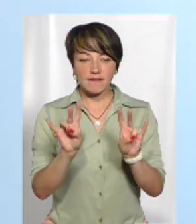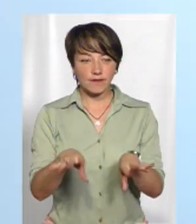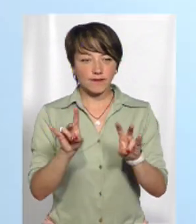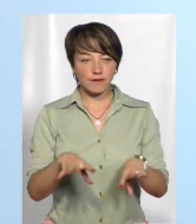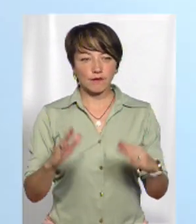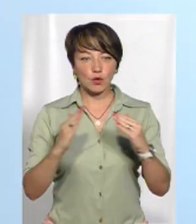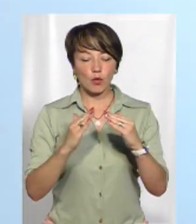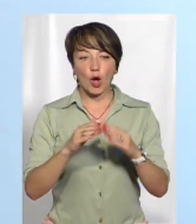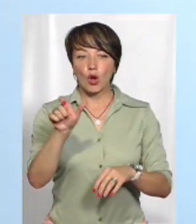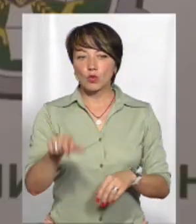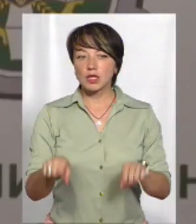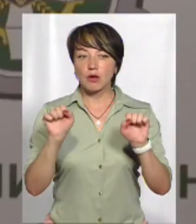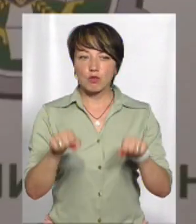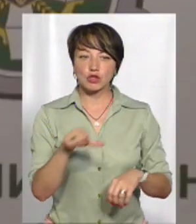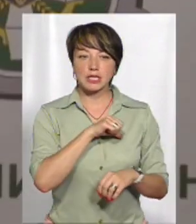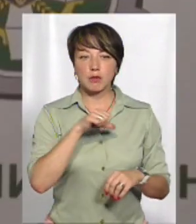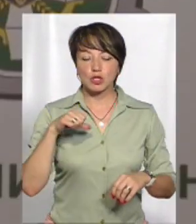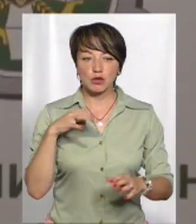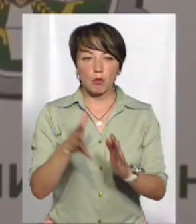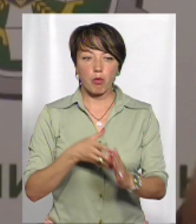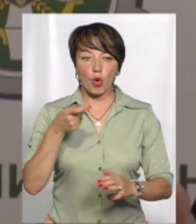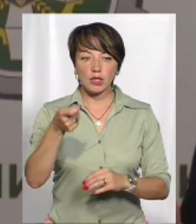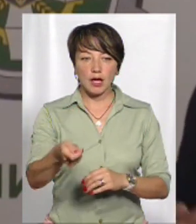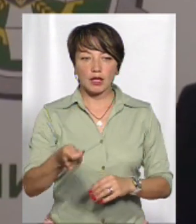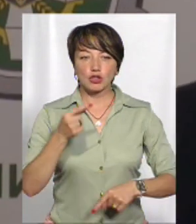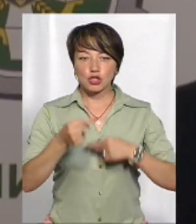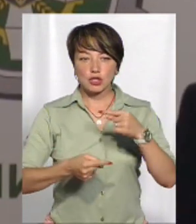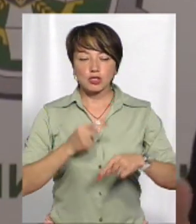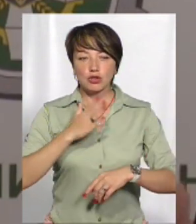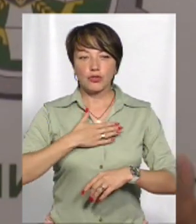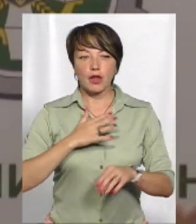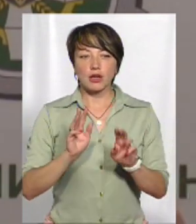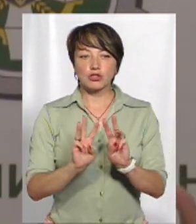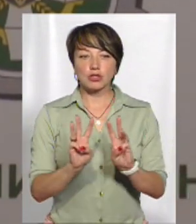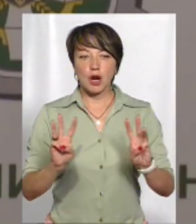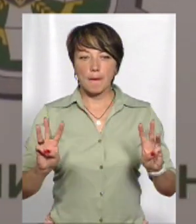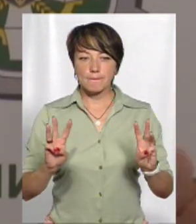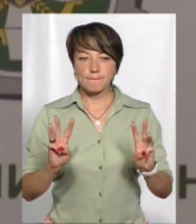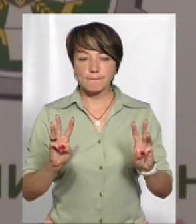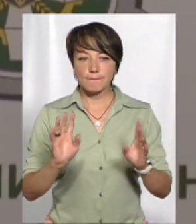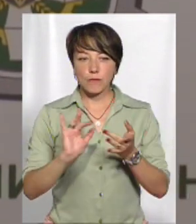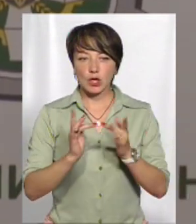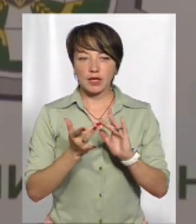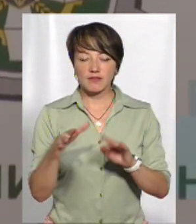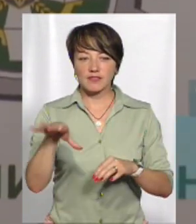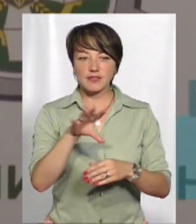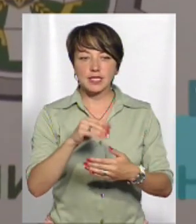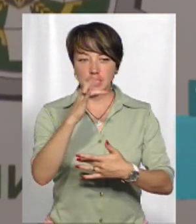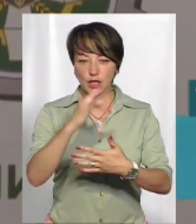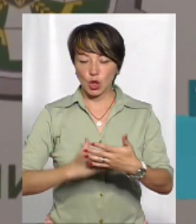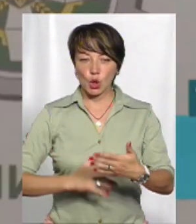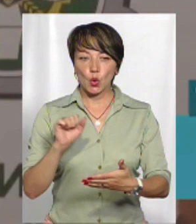дому. Людина може самостійно подати через наш портал всі документи, які необхідні для отримання